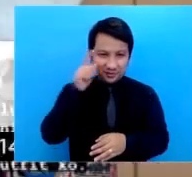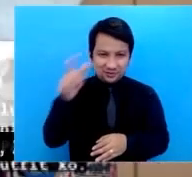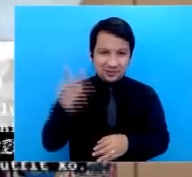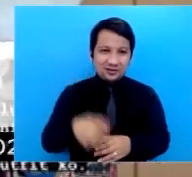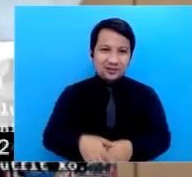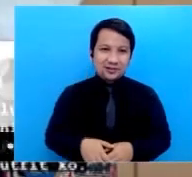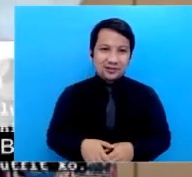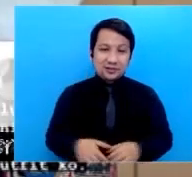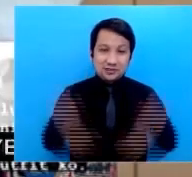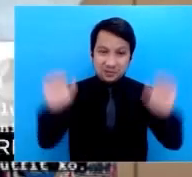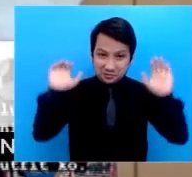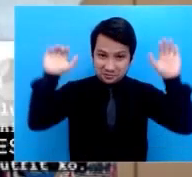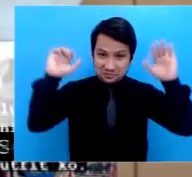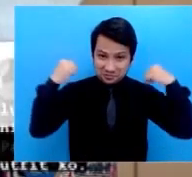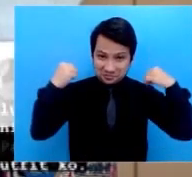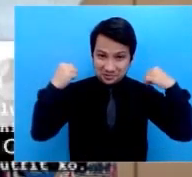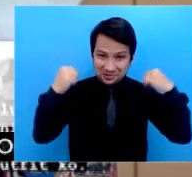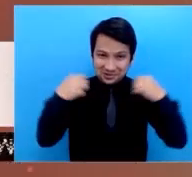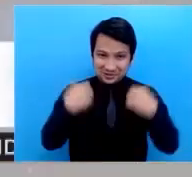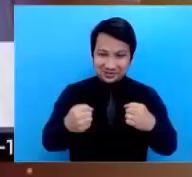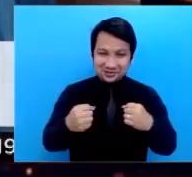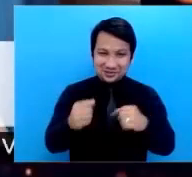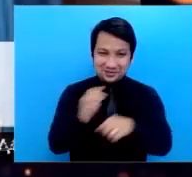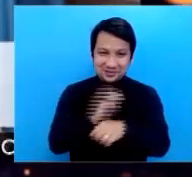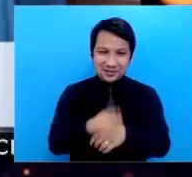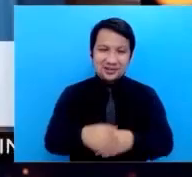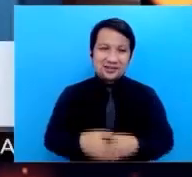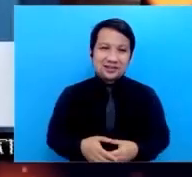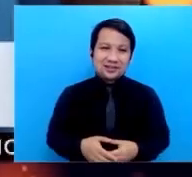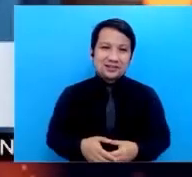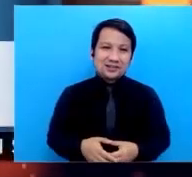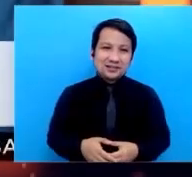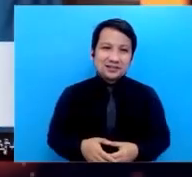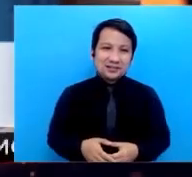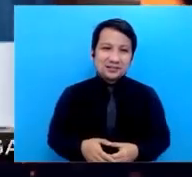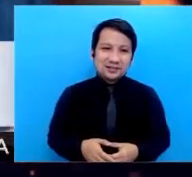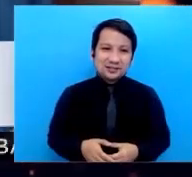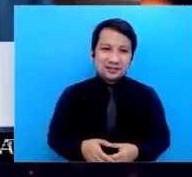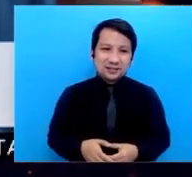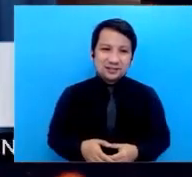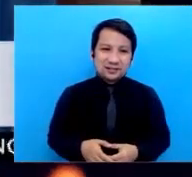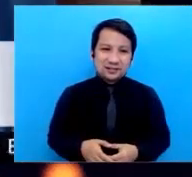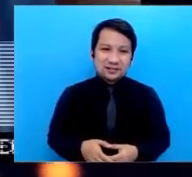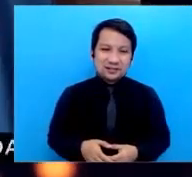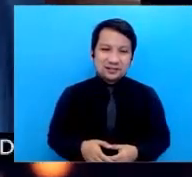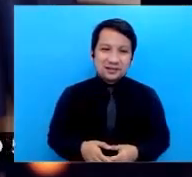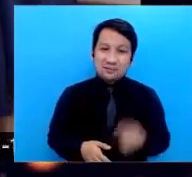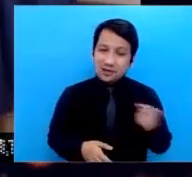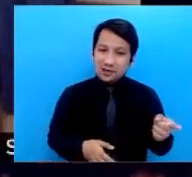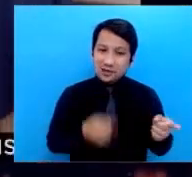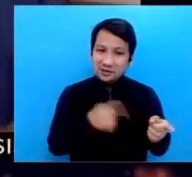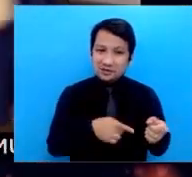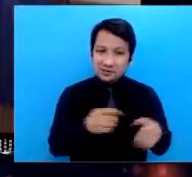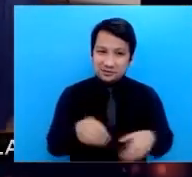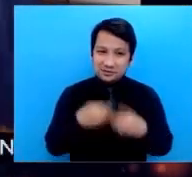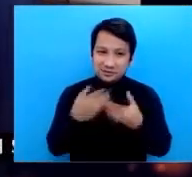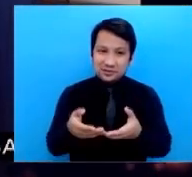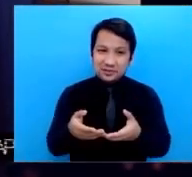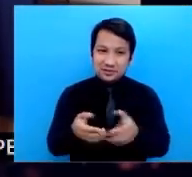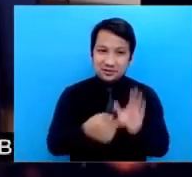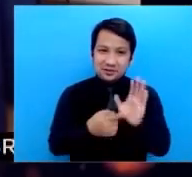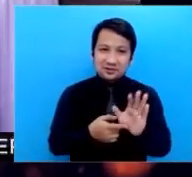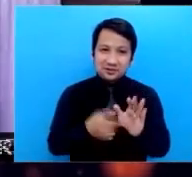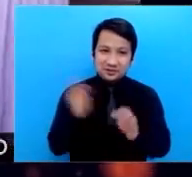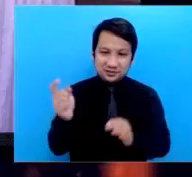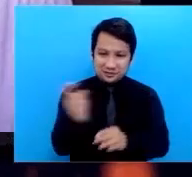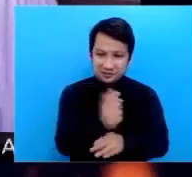strong sister sa pelikula. It's just a lot you simply got to... Para naman bigyan ng spotlight ang bawat